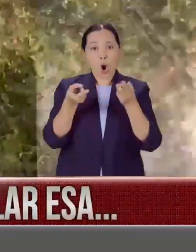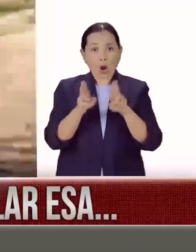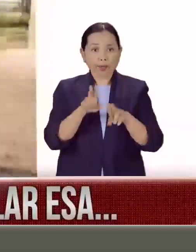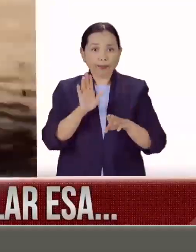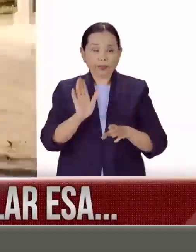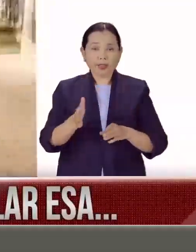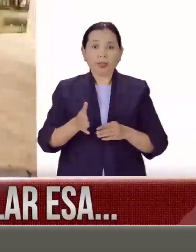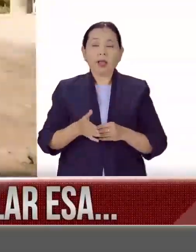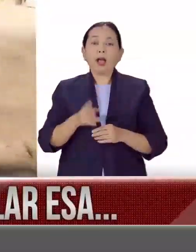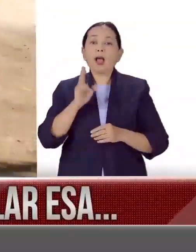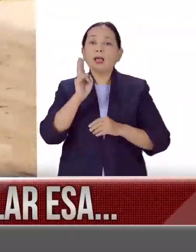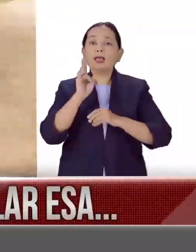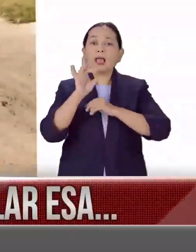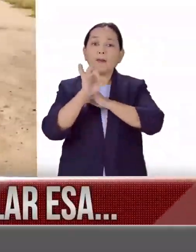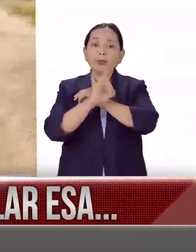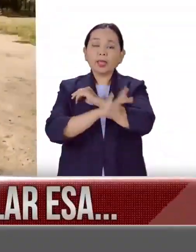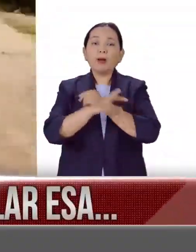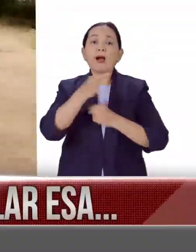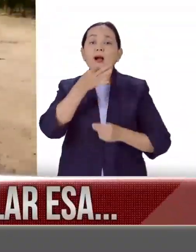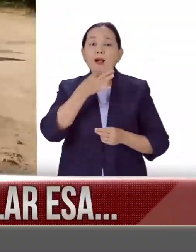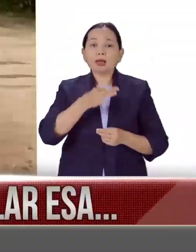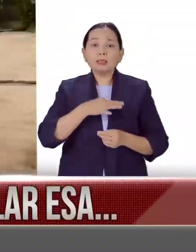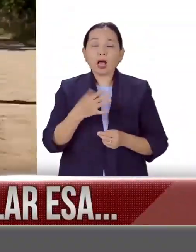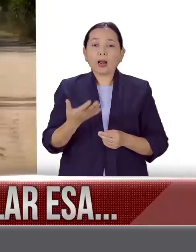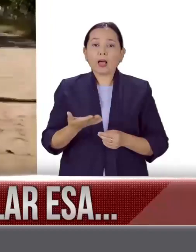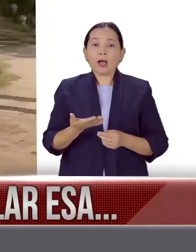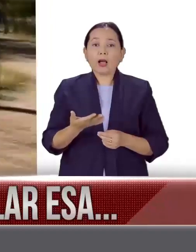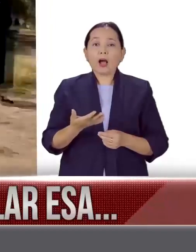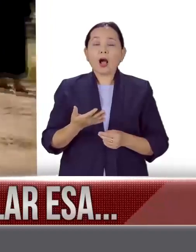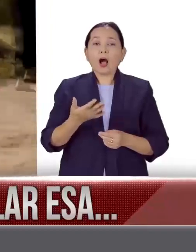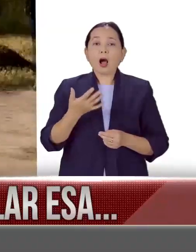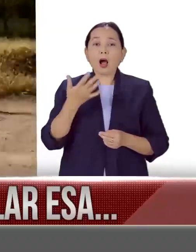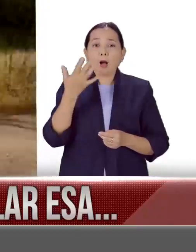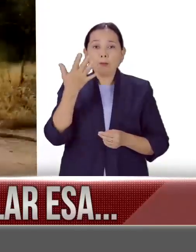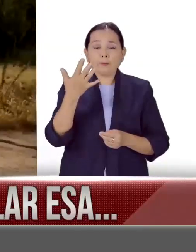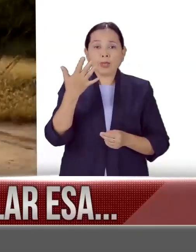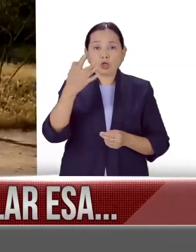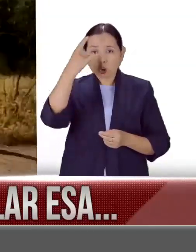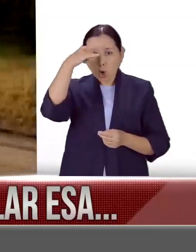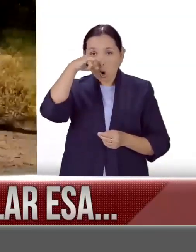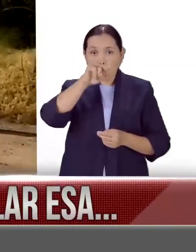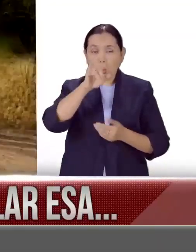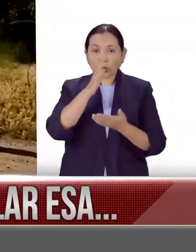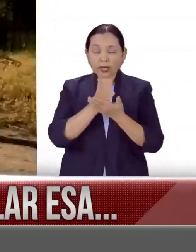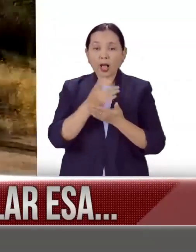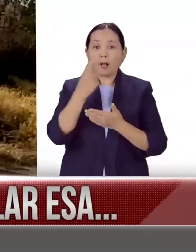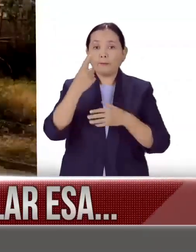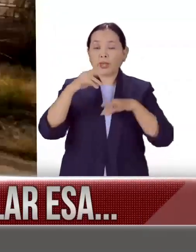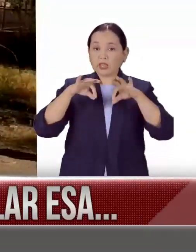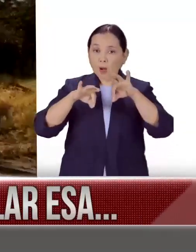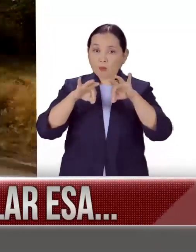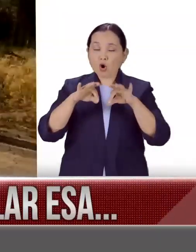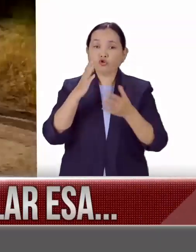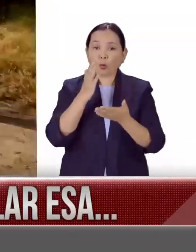ketadi. Kim kambag'al deb ayta oladi? A 5 ta ho'kiz bo'lsa, 1 ta moshin